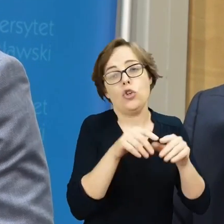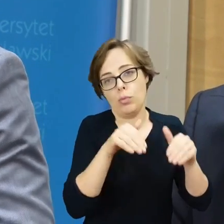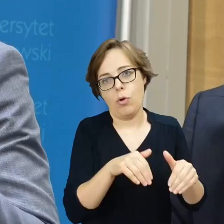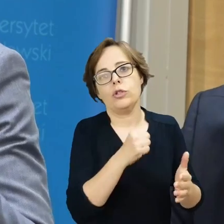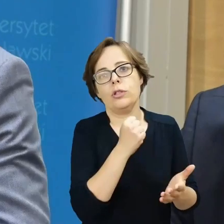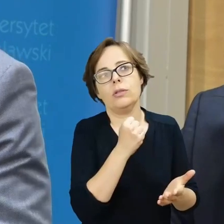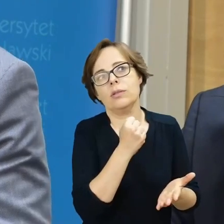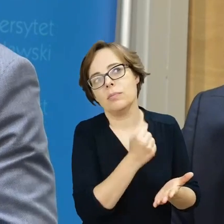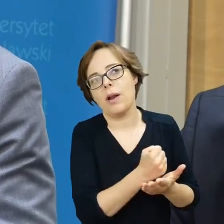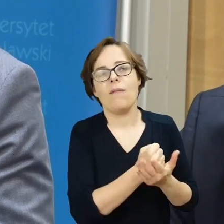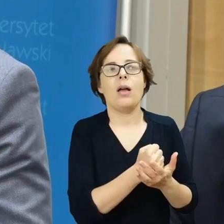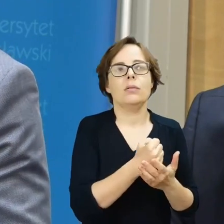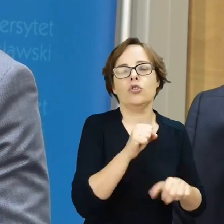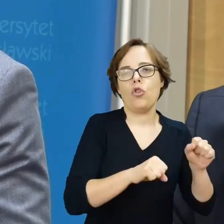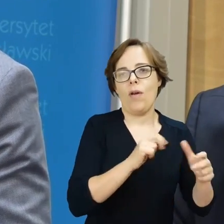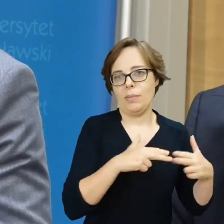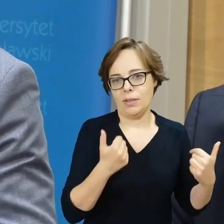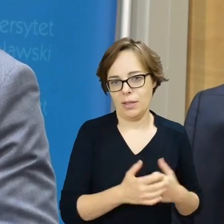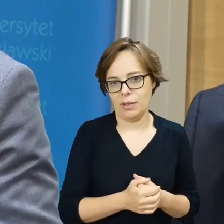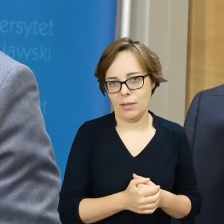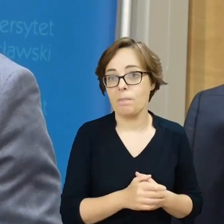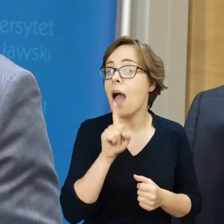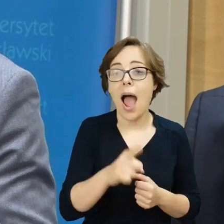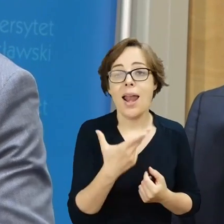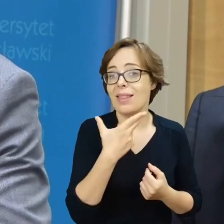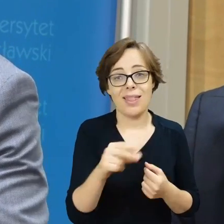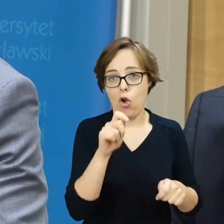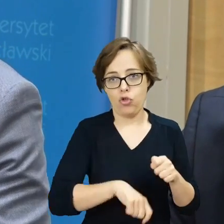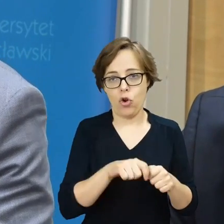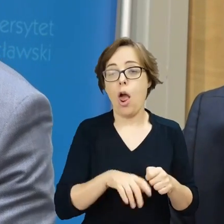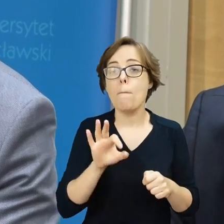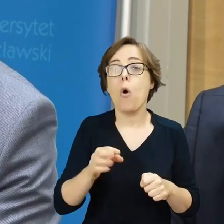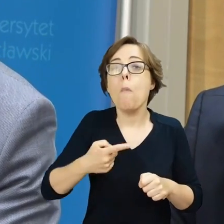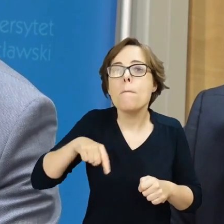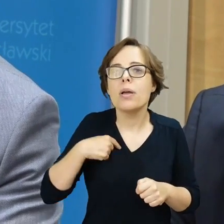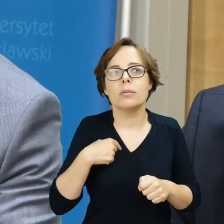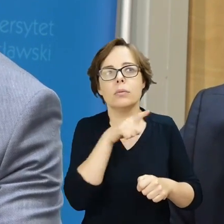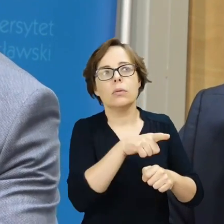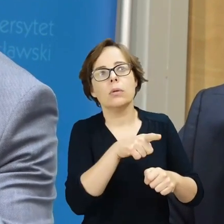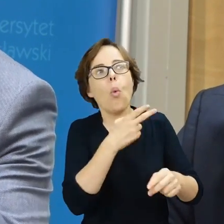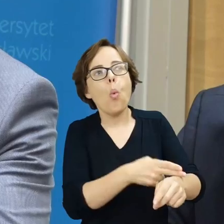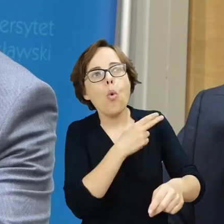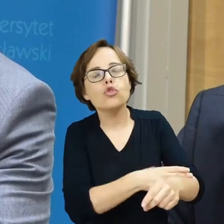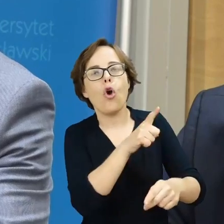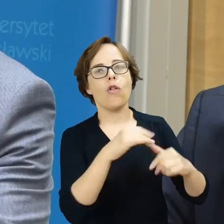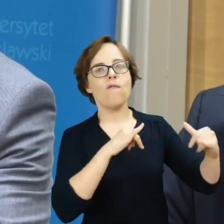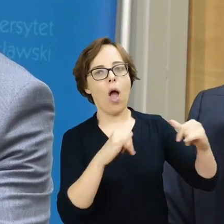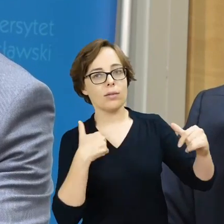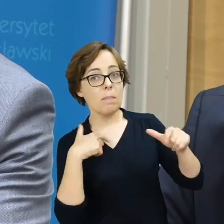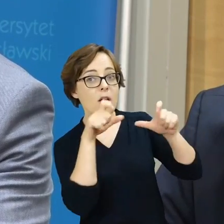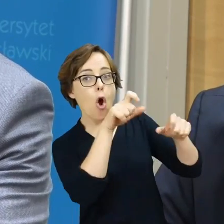ujęciu formalnym. Coś innego niż kontrola, bo my tak naprawdę nie kontrolujemy działania administracji władczego. Tylko my mówimy tak, to